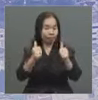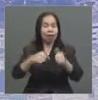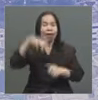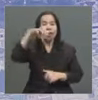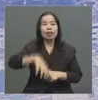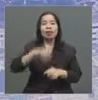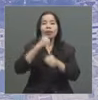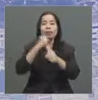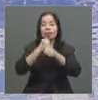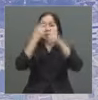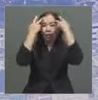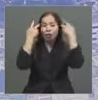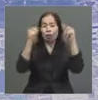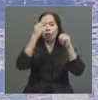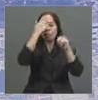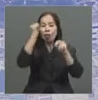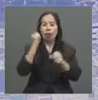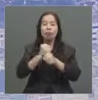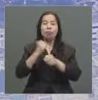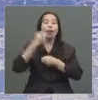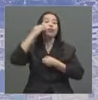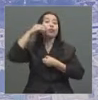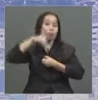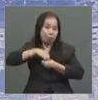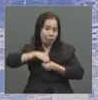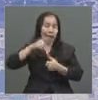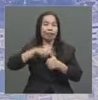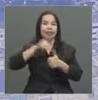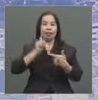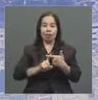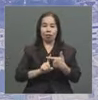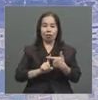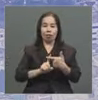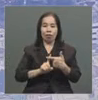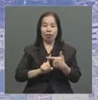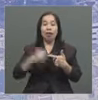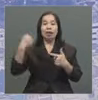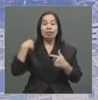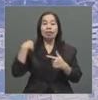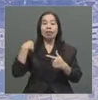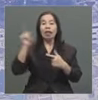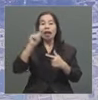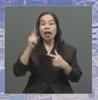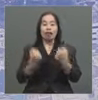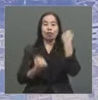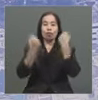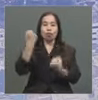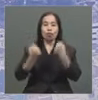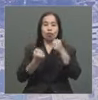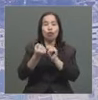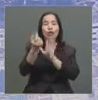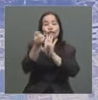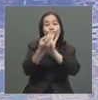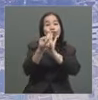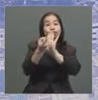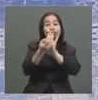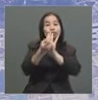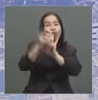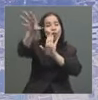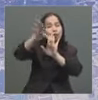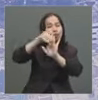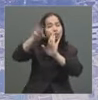ที่ได้ทำงานอยู่ที่บ้านแล้วก็รับสัญญาณสดนะครับจากทางส